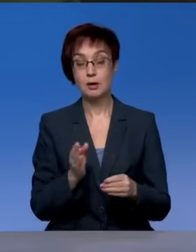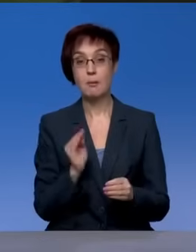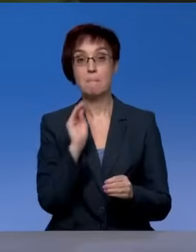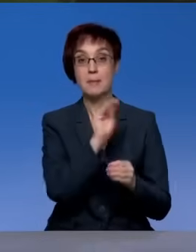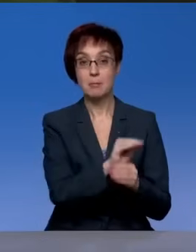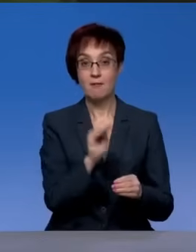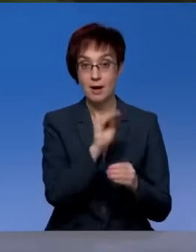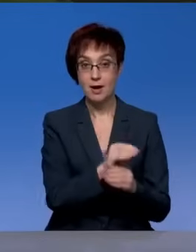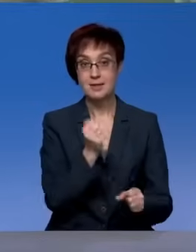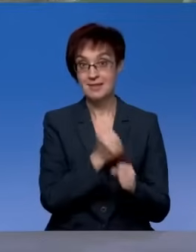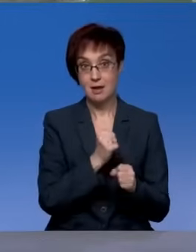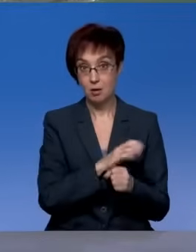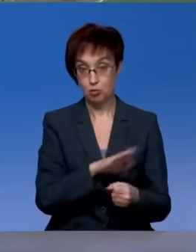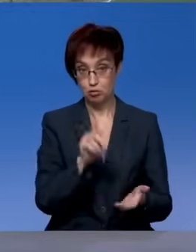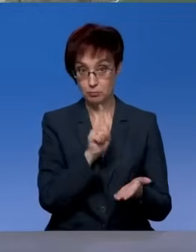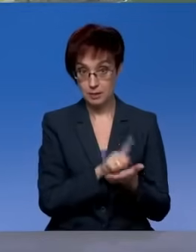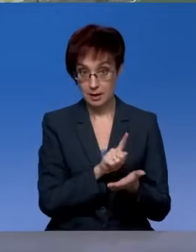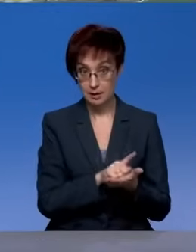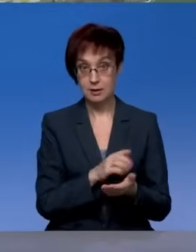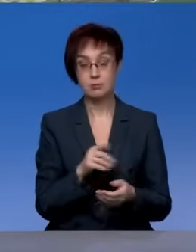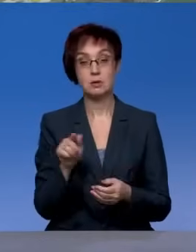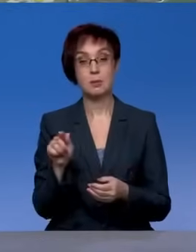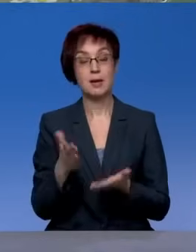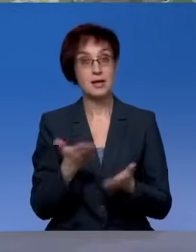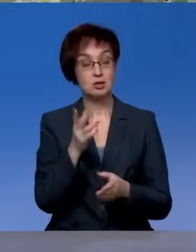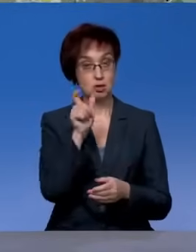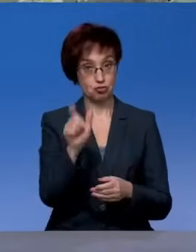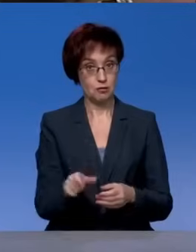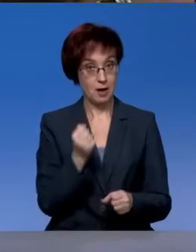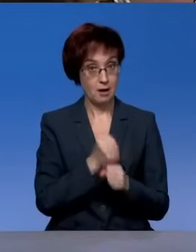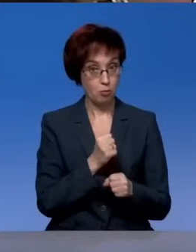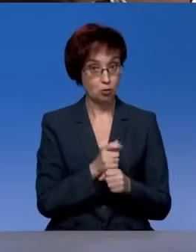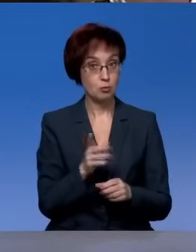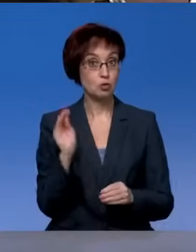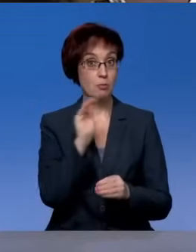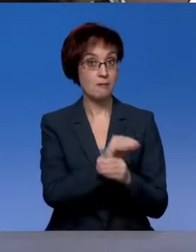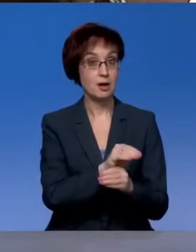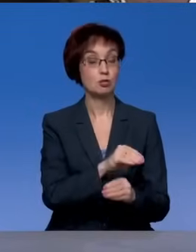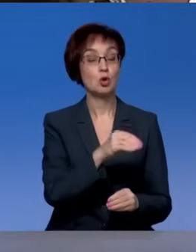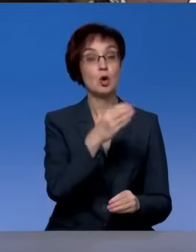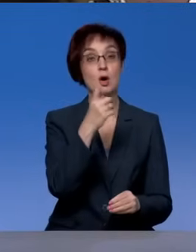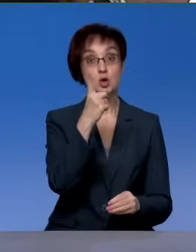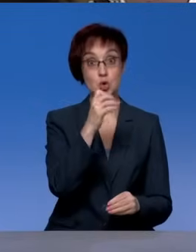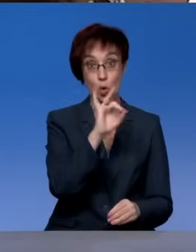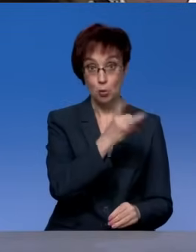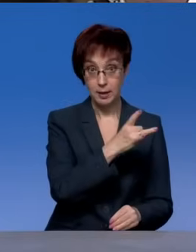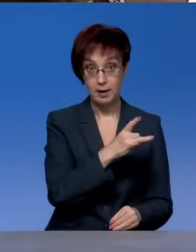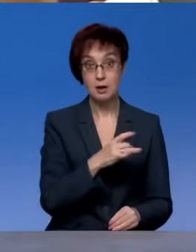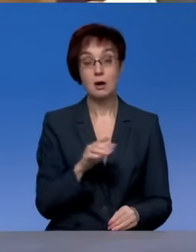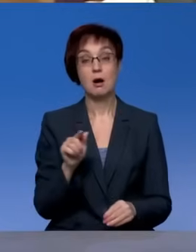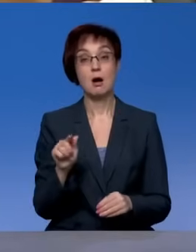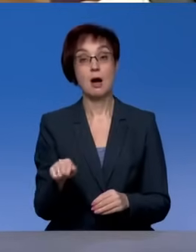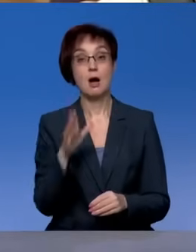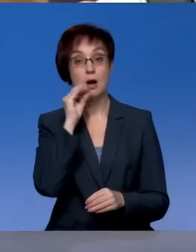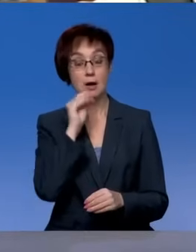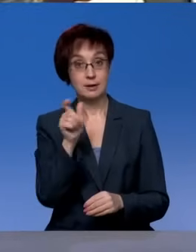есть, условно, неработающему добавляется 100 рублей, а работающему, когда он оставляет свою работу, хотя бы на квартал, это